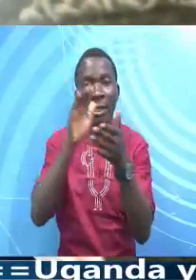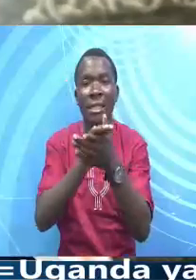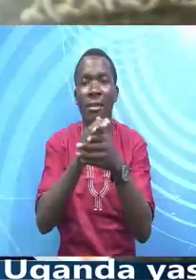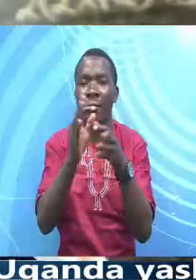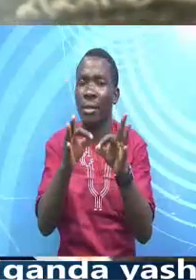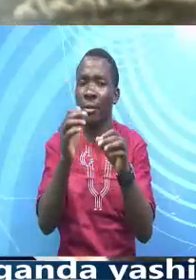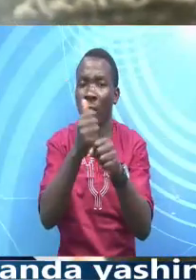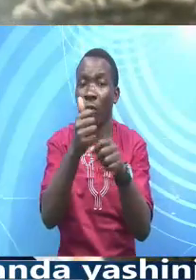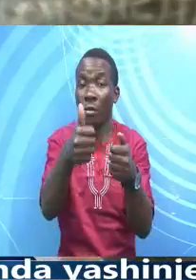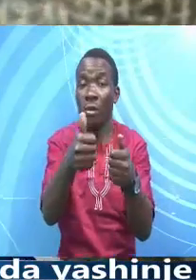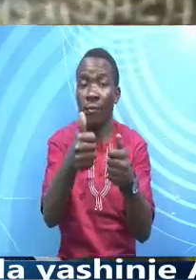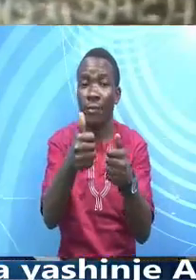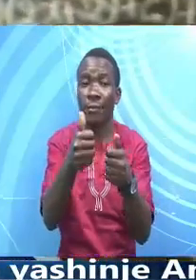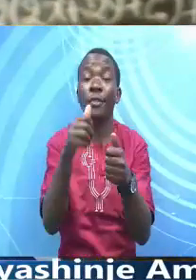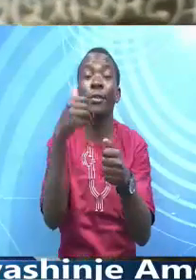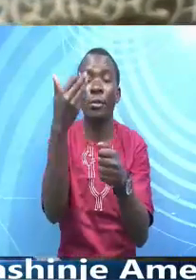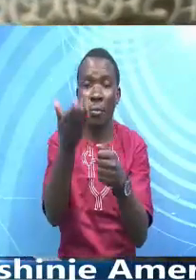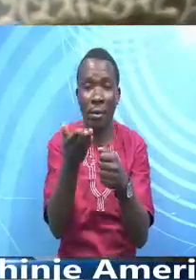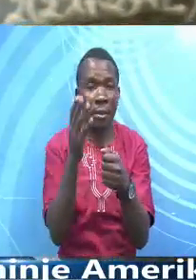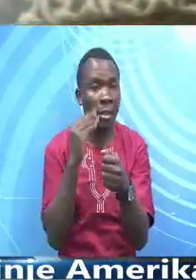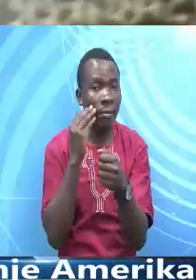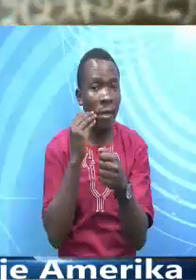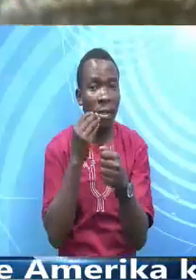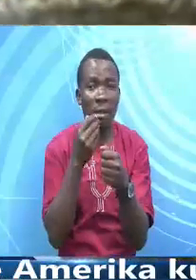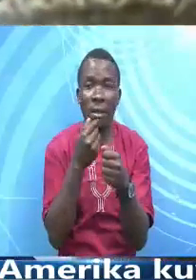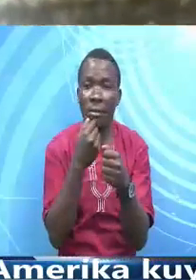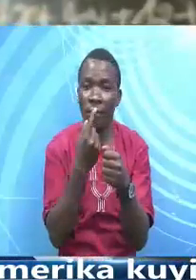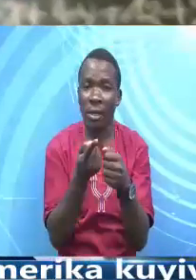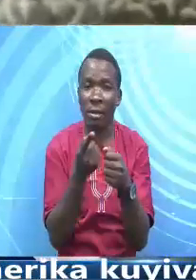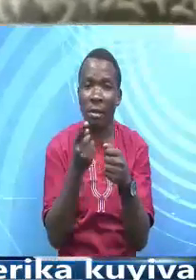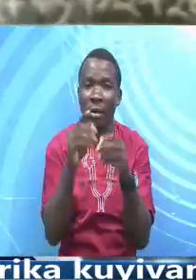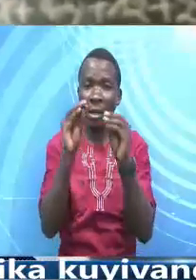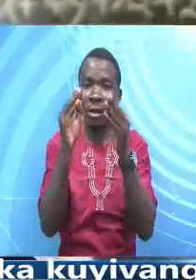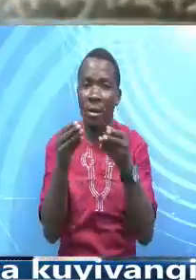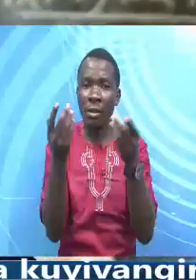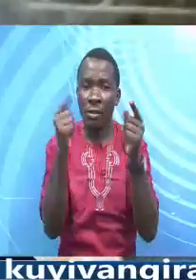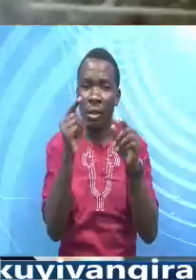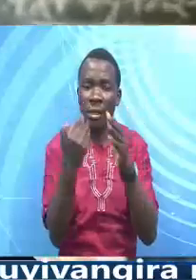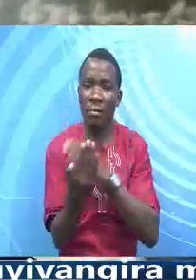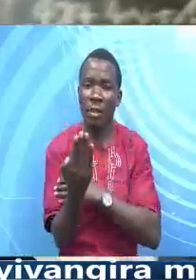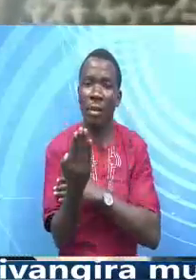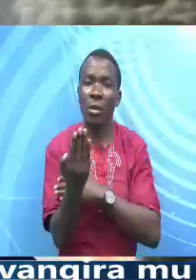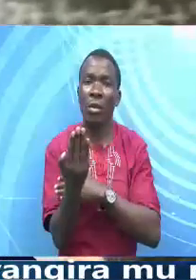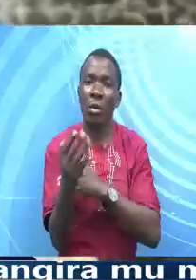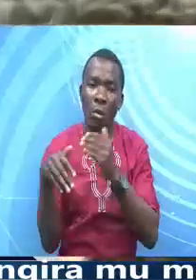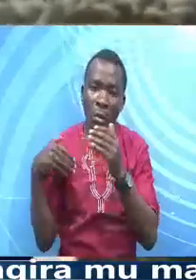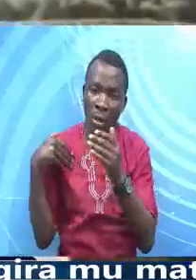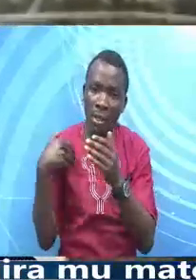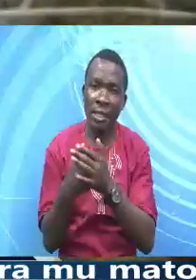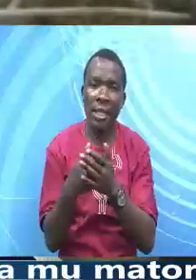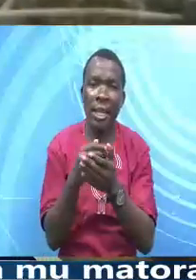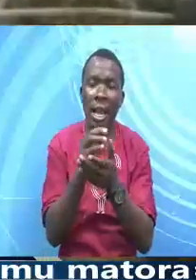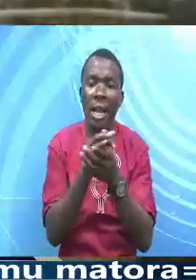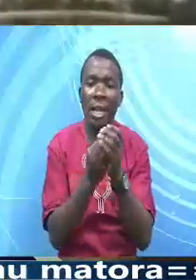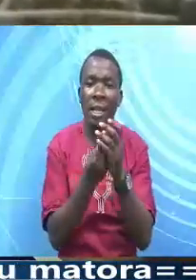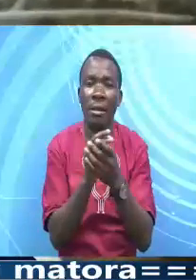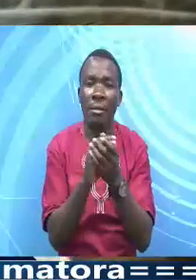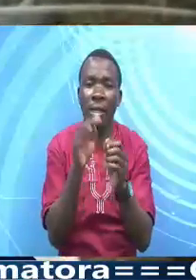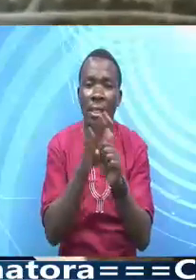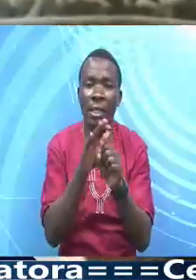bizakunda bazashyira bumenye kuvuga ngo abarezi turizindura uhageze tukamufasha agakaraba cyane cyane abatoya ntibanazi no gukaraba